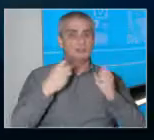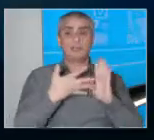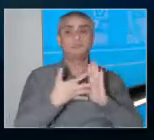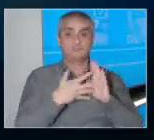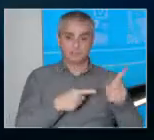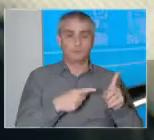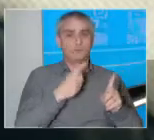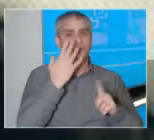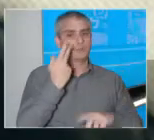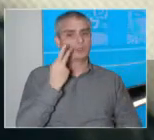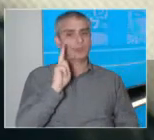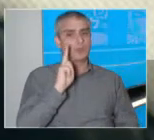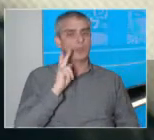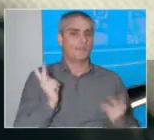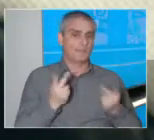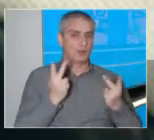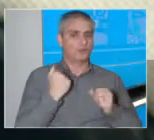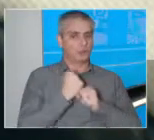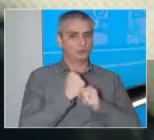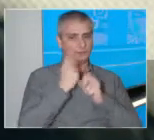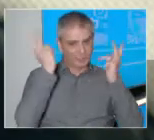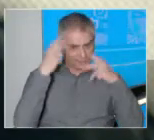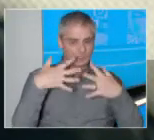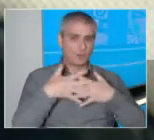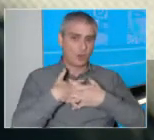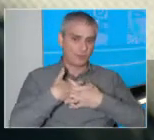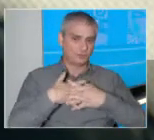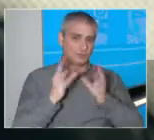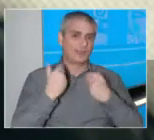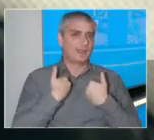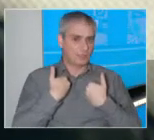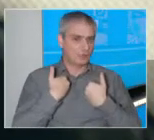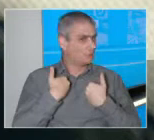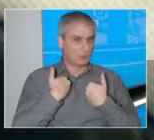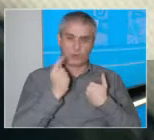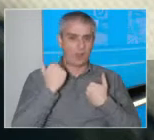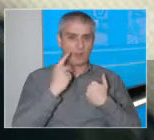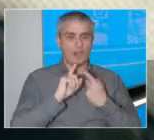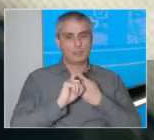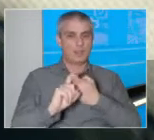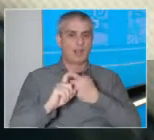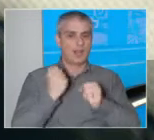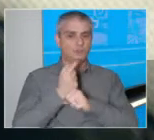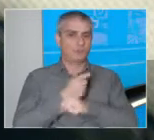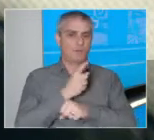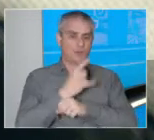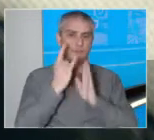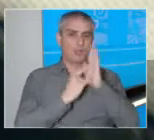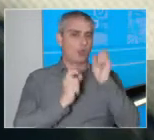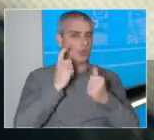בסקרים, אז הוא היה ביותר בקלות מקיים את ההסכם הקואליציוני איתנו. הוא לא היה נגרר לפרובוקציות של חוק